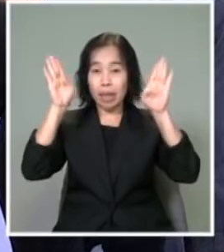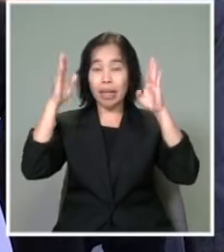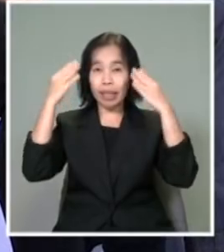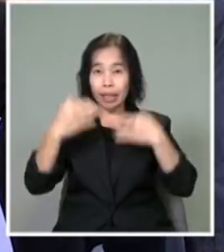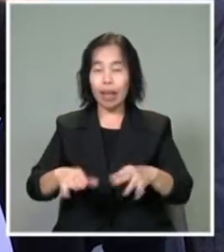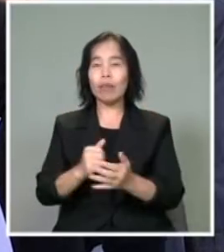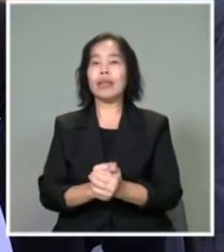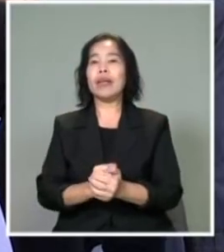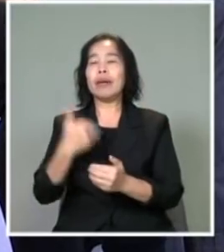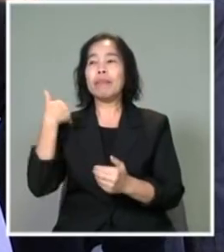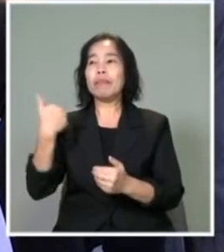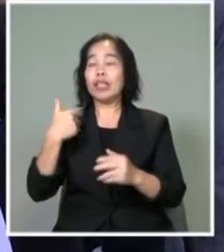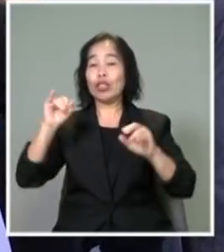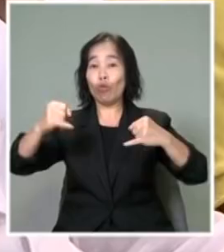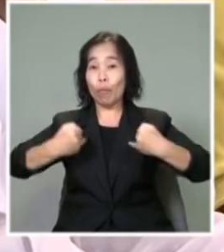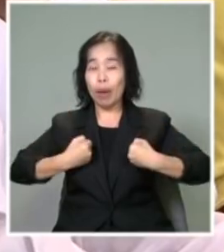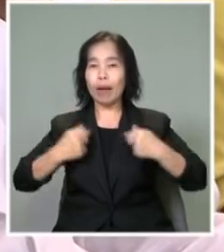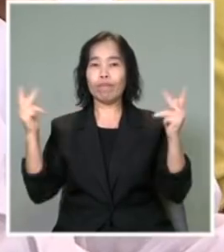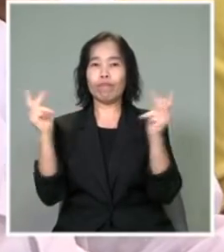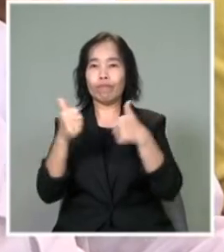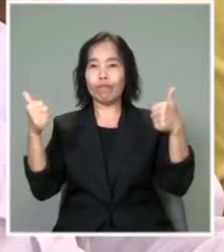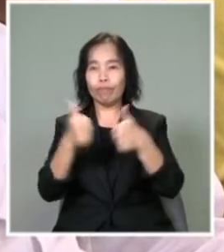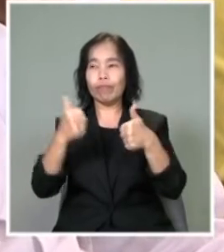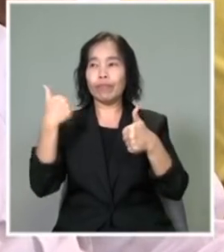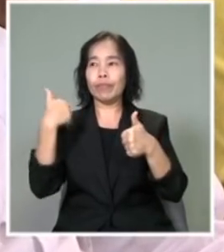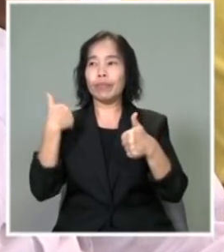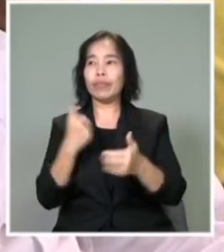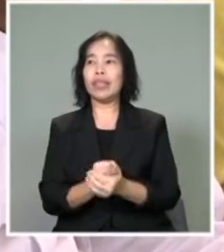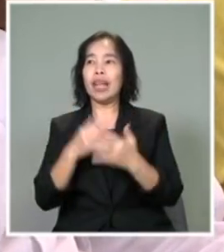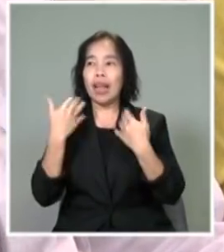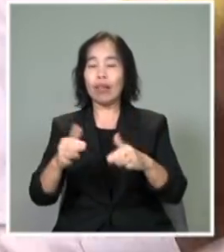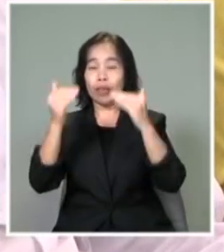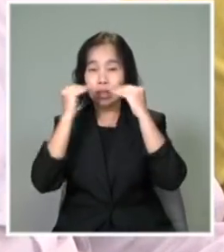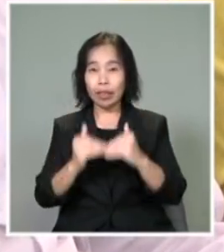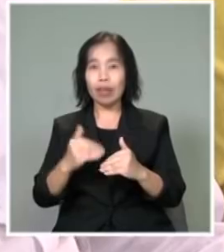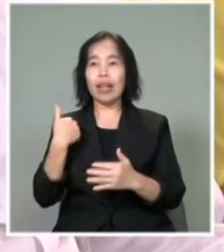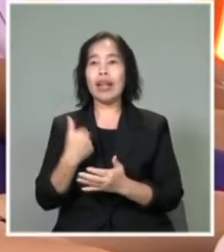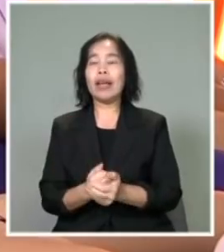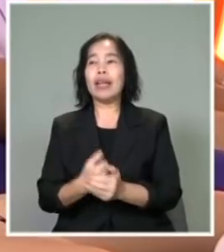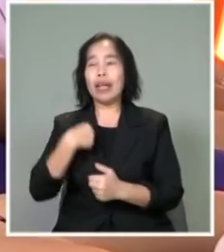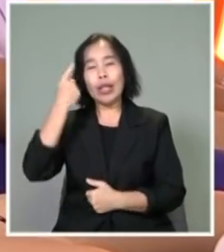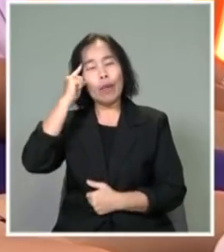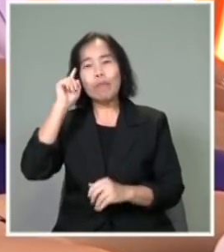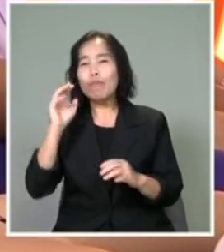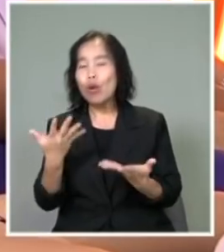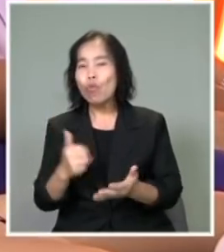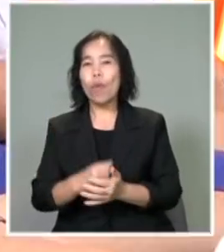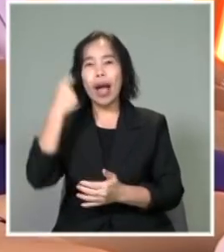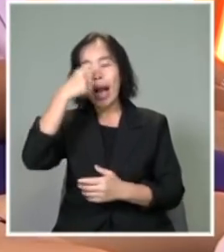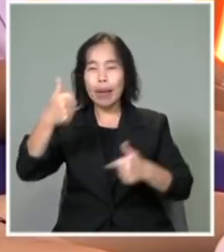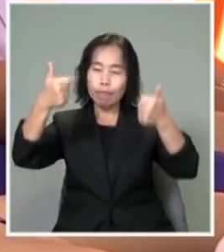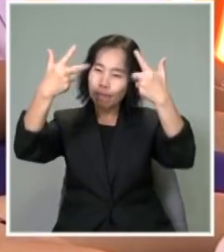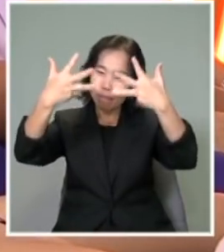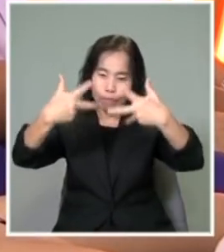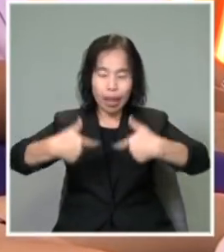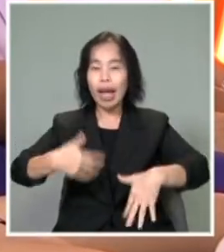นกุหลาบเจ้าภาพจะเจอกับเทพสลินคุณพระนี่มันเกมบิ๊กแมตช์ชัด ๆ นะครับในขณะที่นัดชิงเนี่ยยังไม่รู้นะครับว่าใครจะเจอกับใครนะ